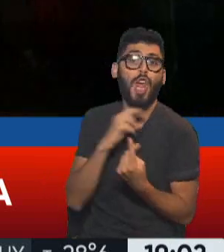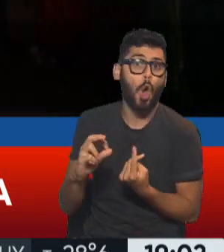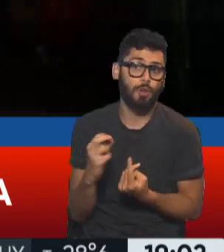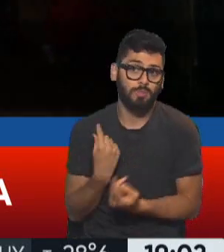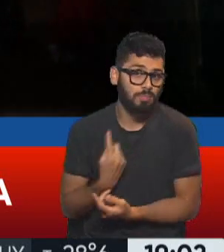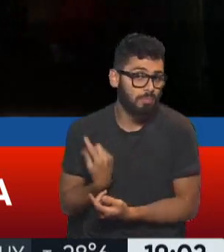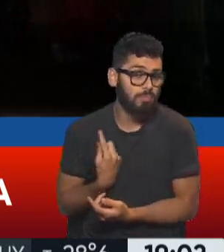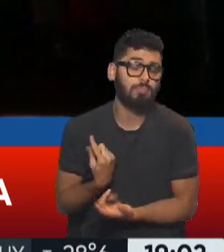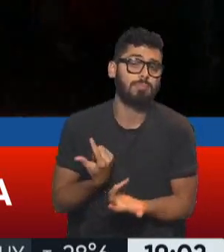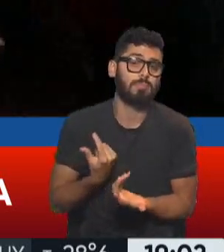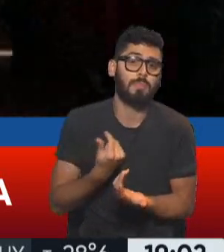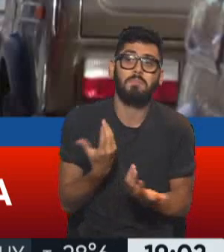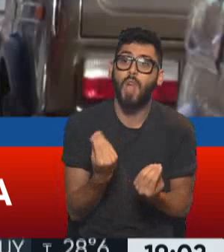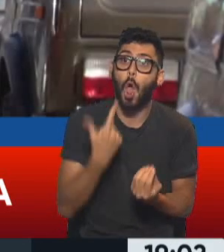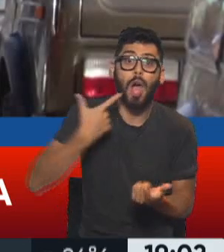у стреляют.